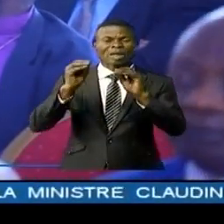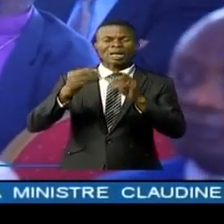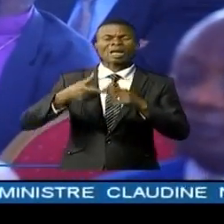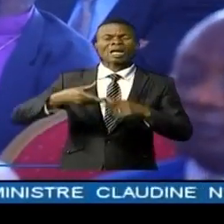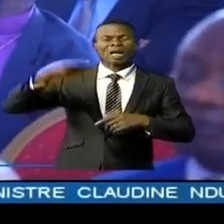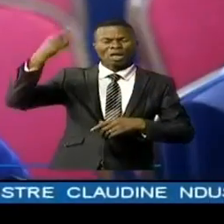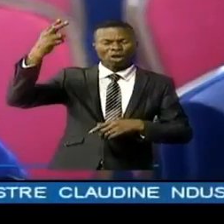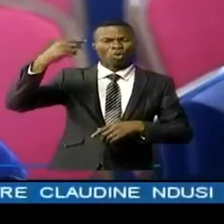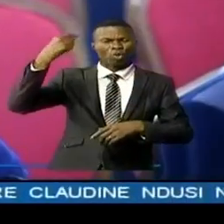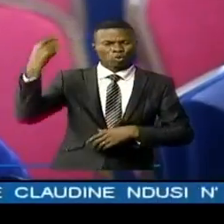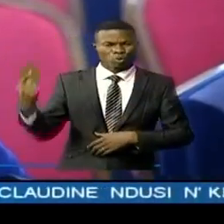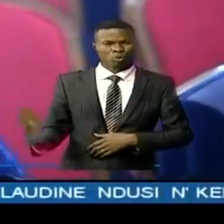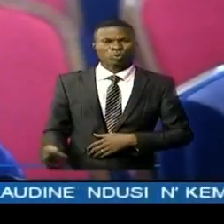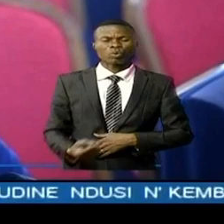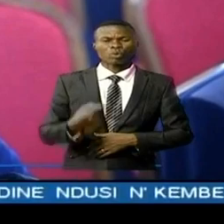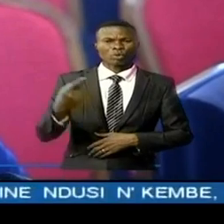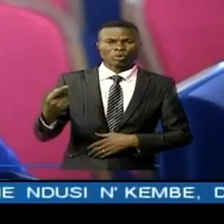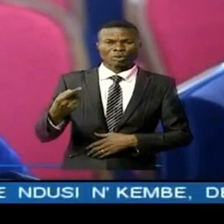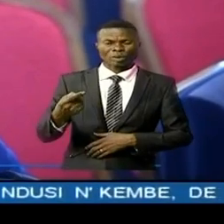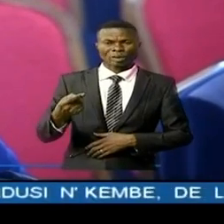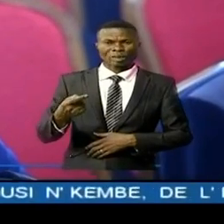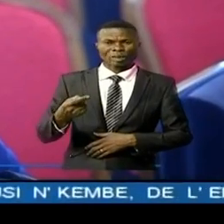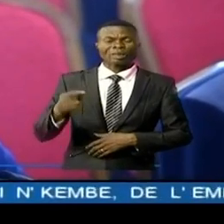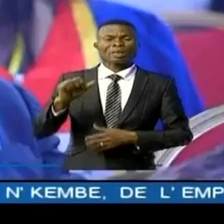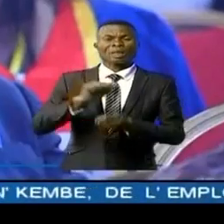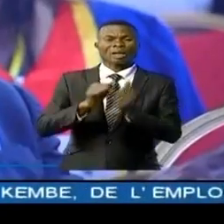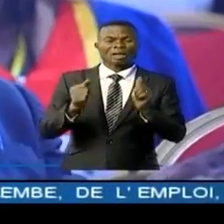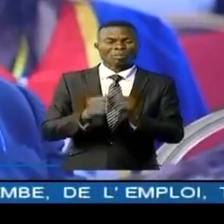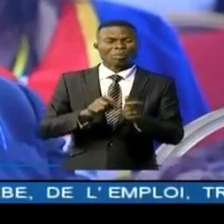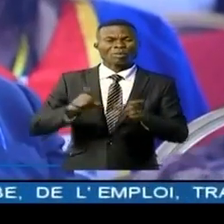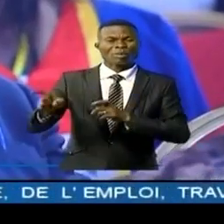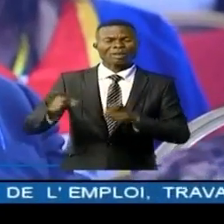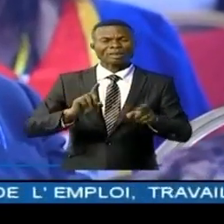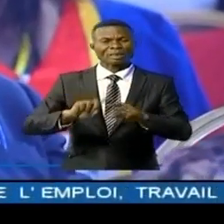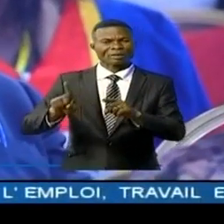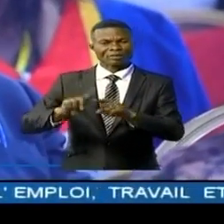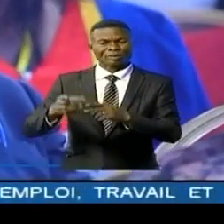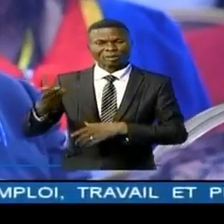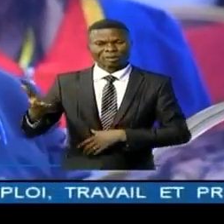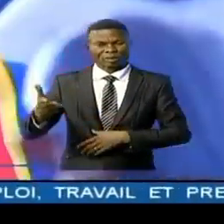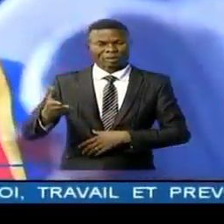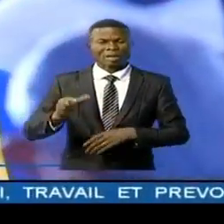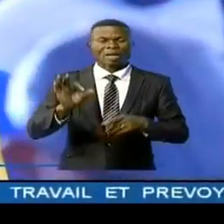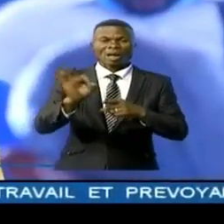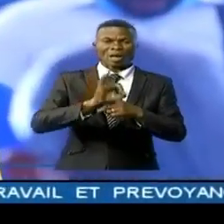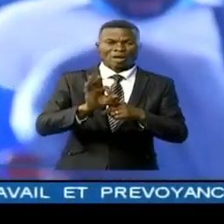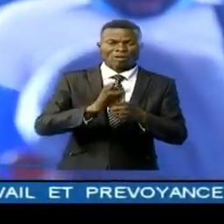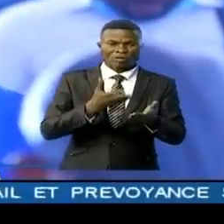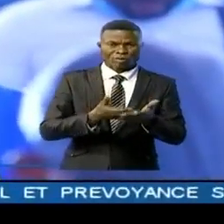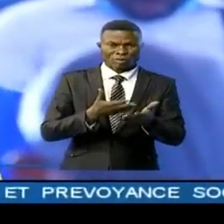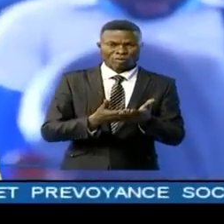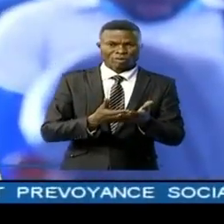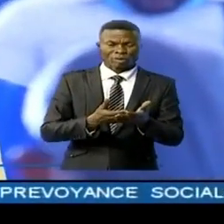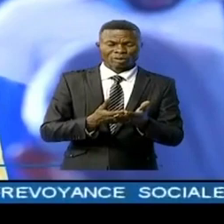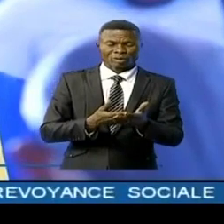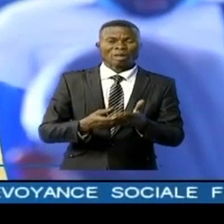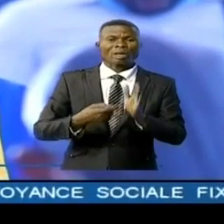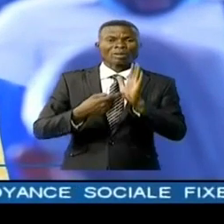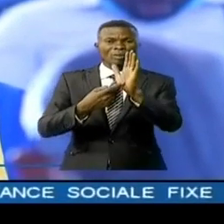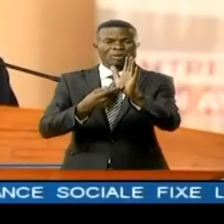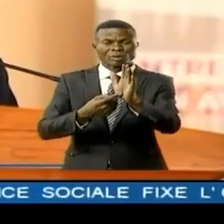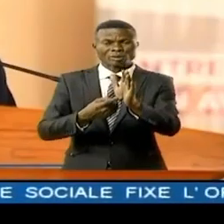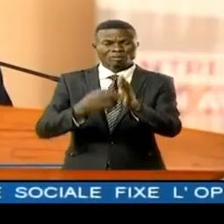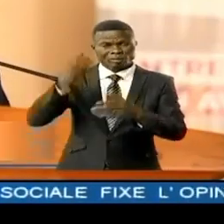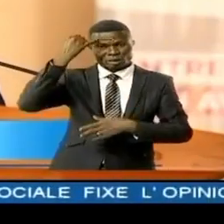possible dépression sectariste ce colloque a son pesant d'or dans le